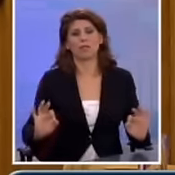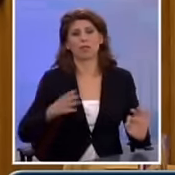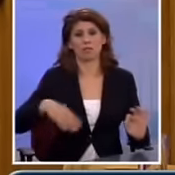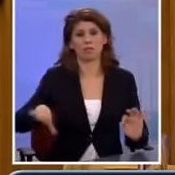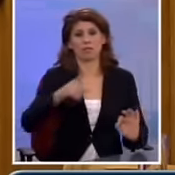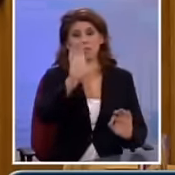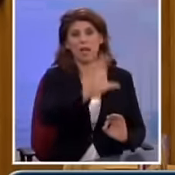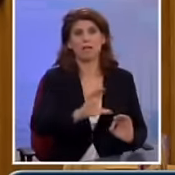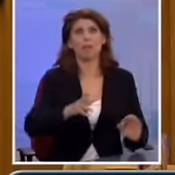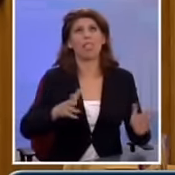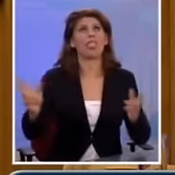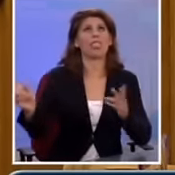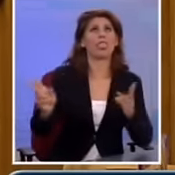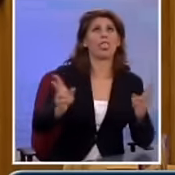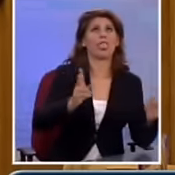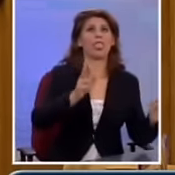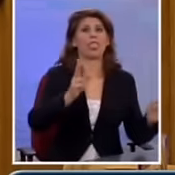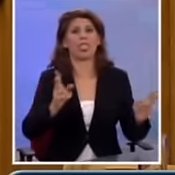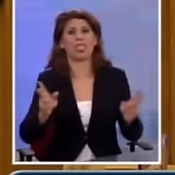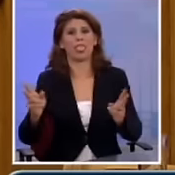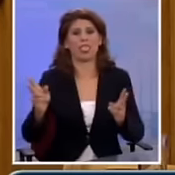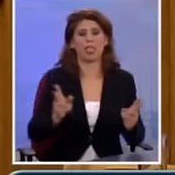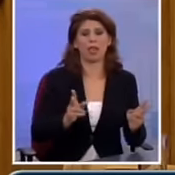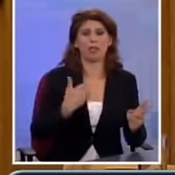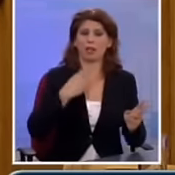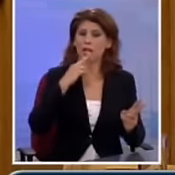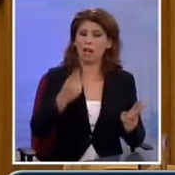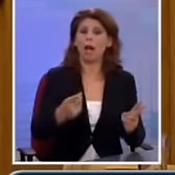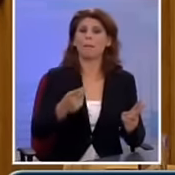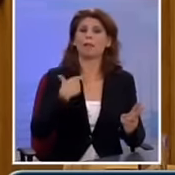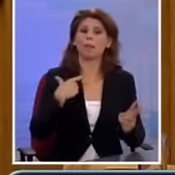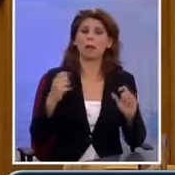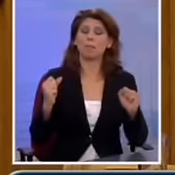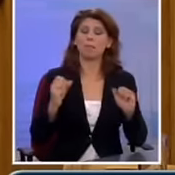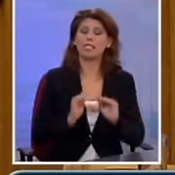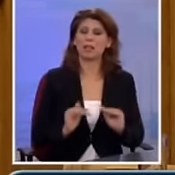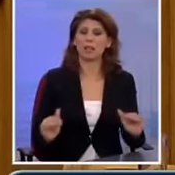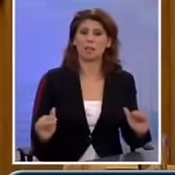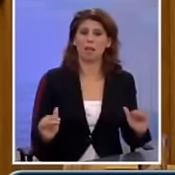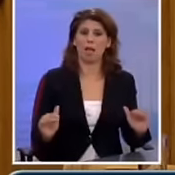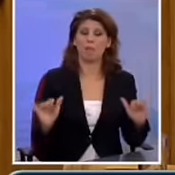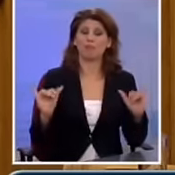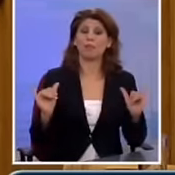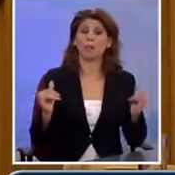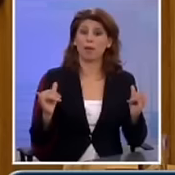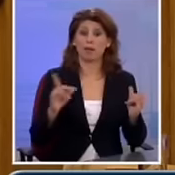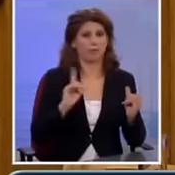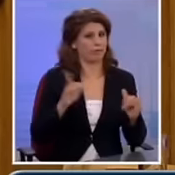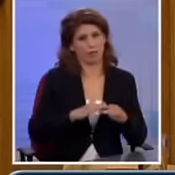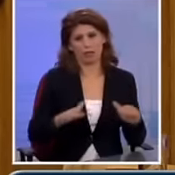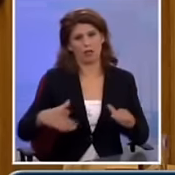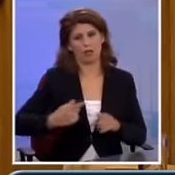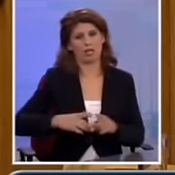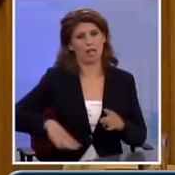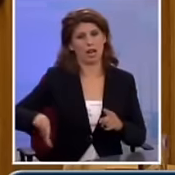Ευρώπη που παραπέει. Απαντάμε λοιπόν με ψυχραιμία. Το παιχνίδι δεν τέλειωσε για τη χώρα